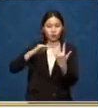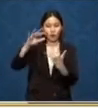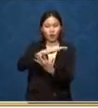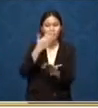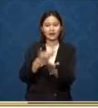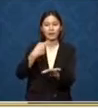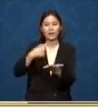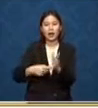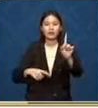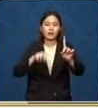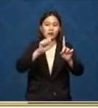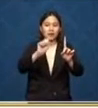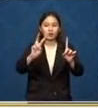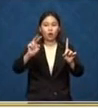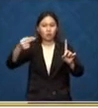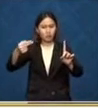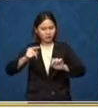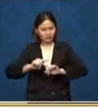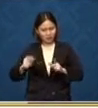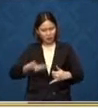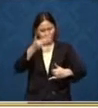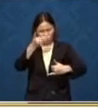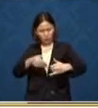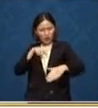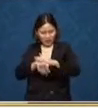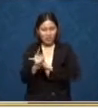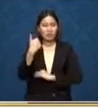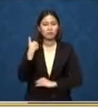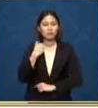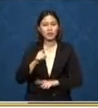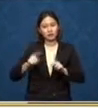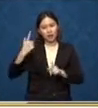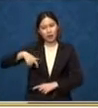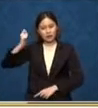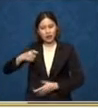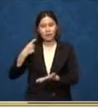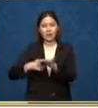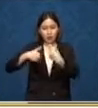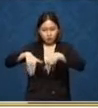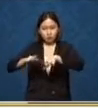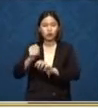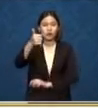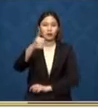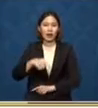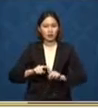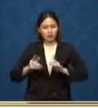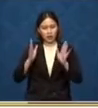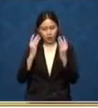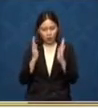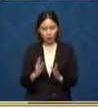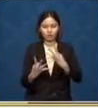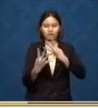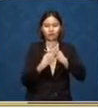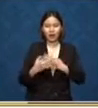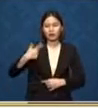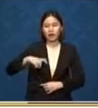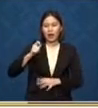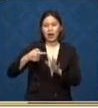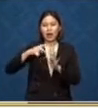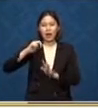เงิน 120,000บาททั้งๆที่มีพฤติกรรมหลบหนีนะคะแต่ศาลให้ประกันตัวขณะที่ผู้ต้องขังอย่างทานายอานนท์